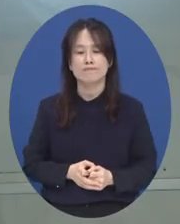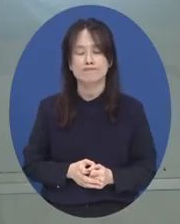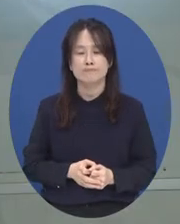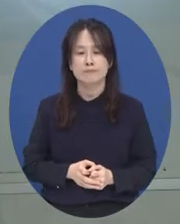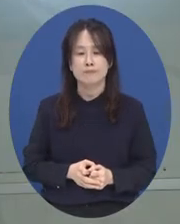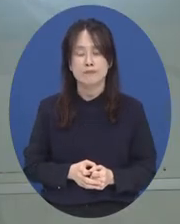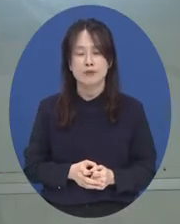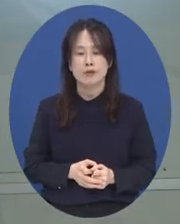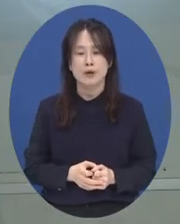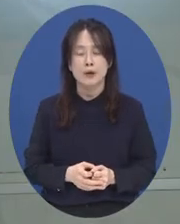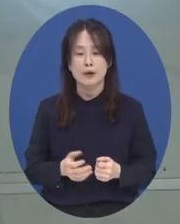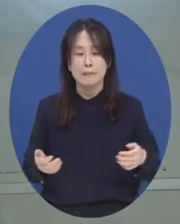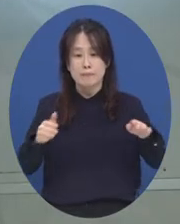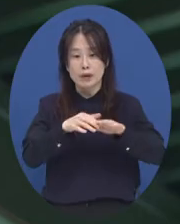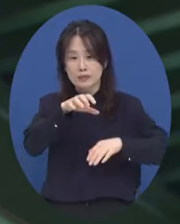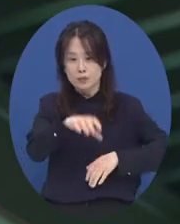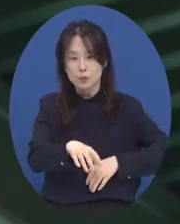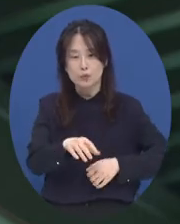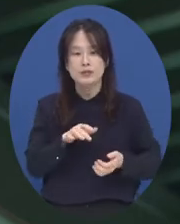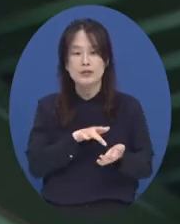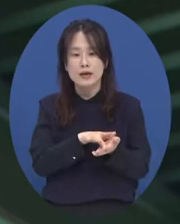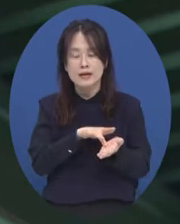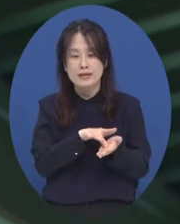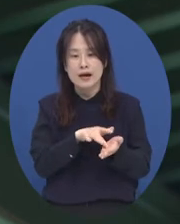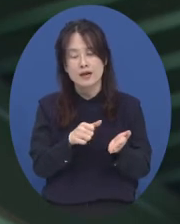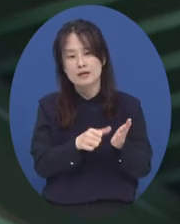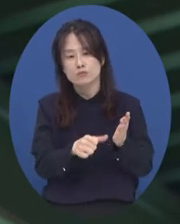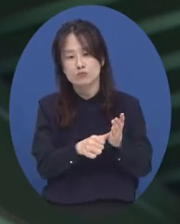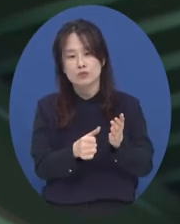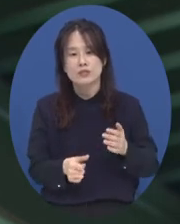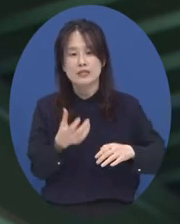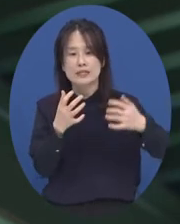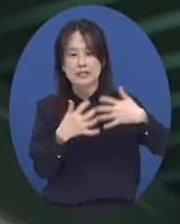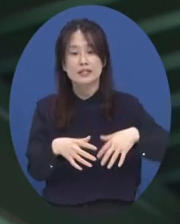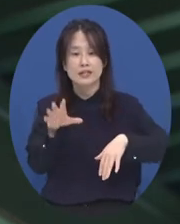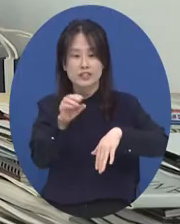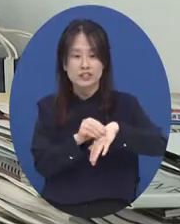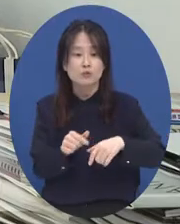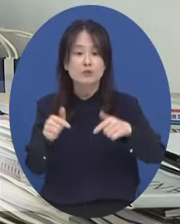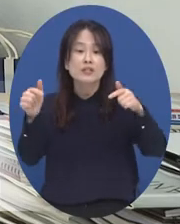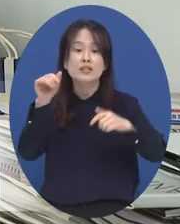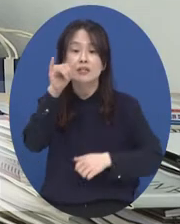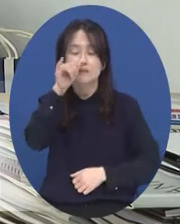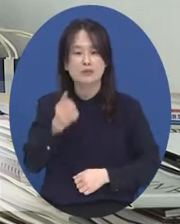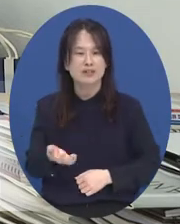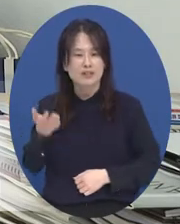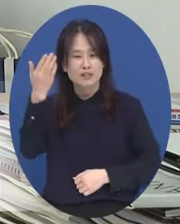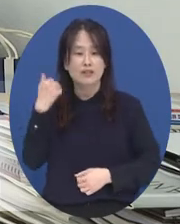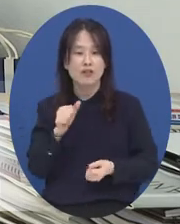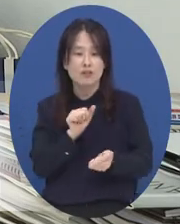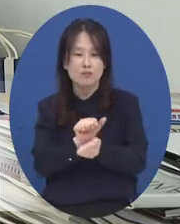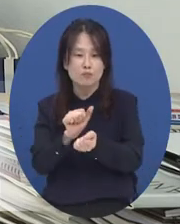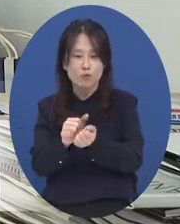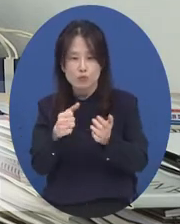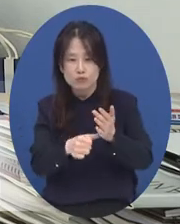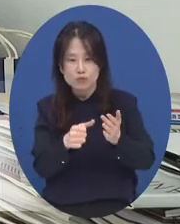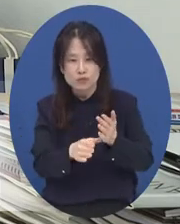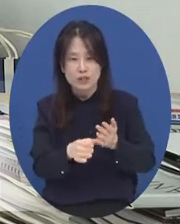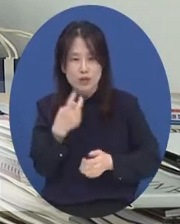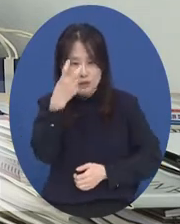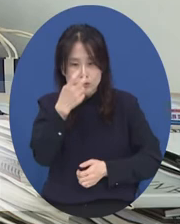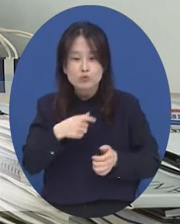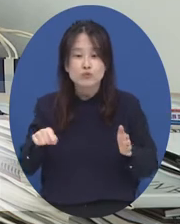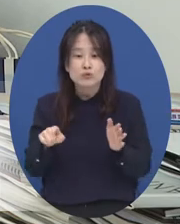대기오염 방지 시설의 사물인터넷 측정기기 부착을 확대합니다 기존엔 오염물질 배출 농도